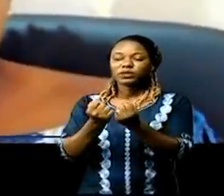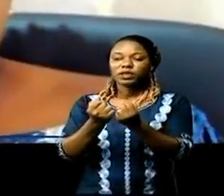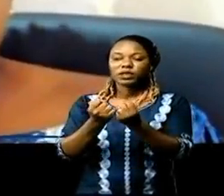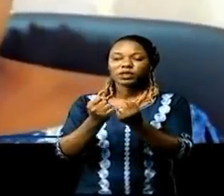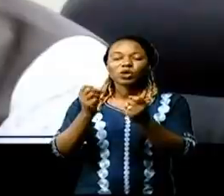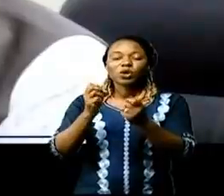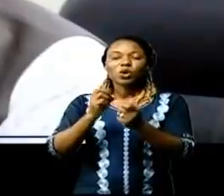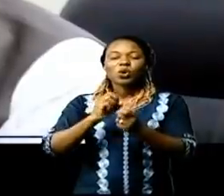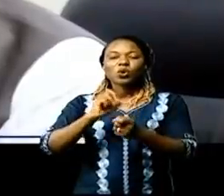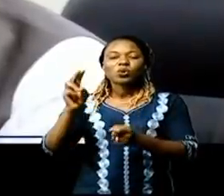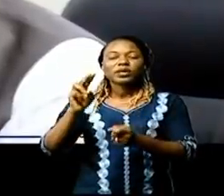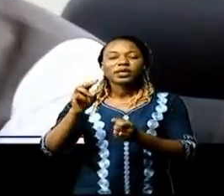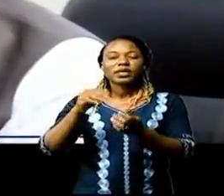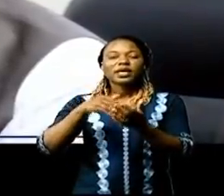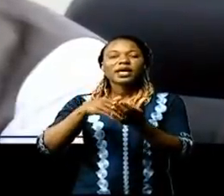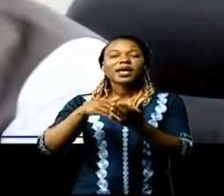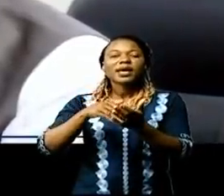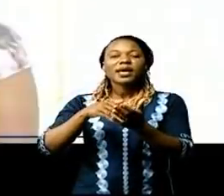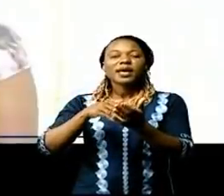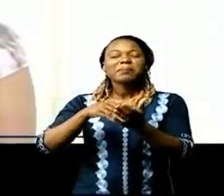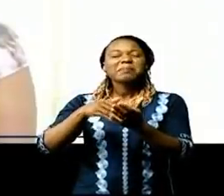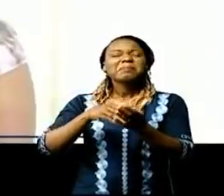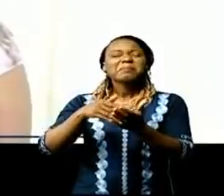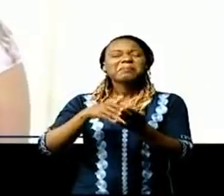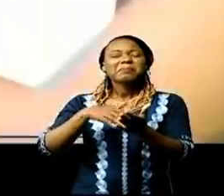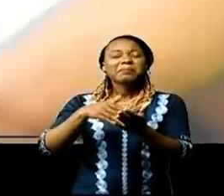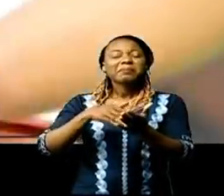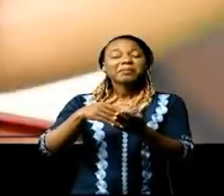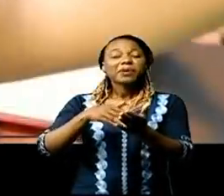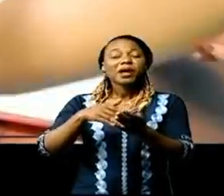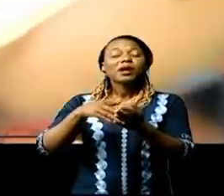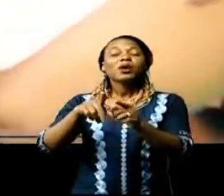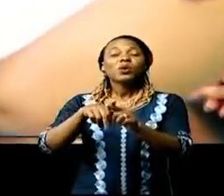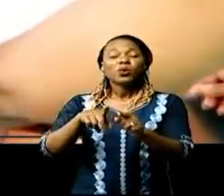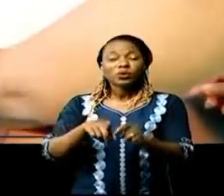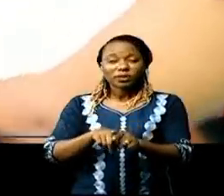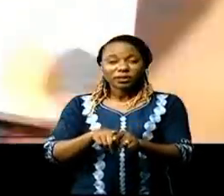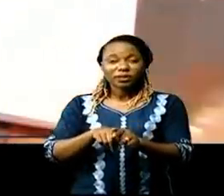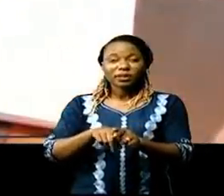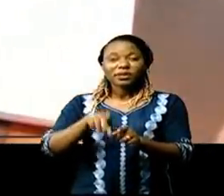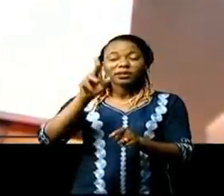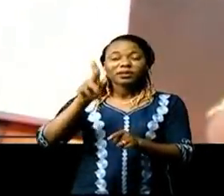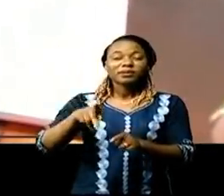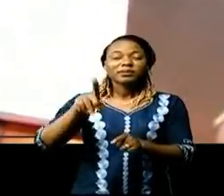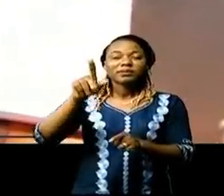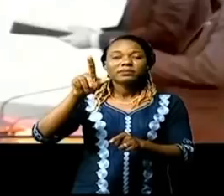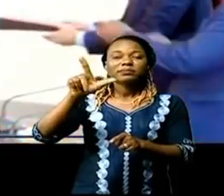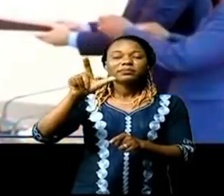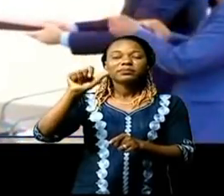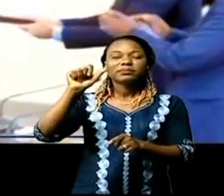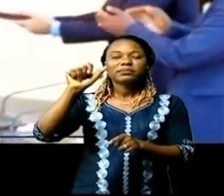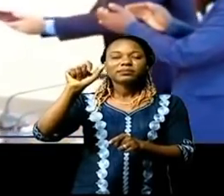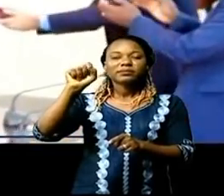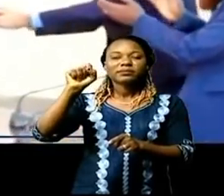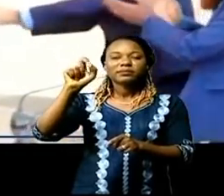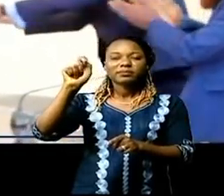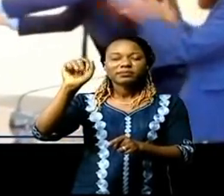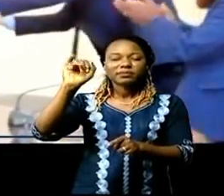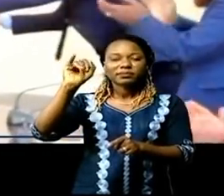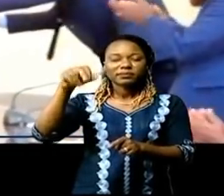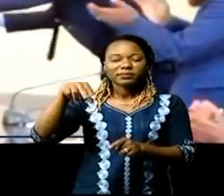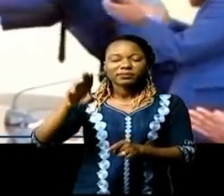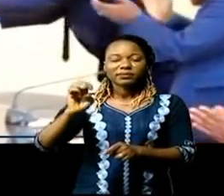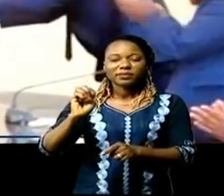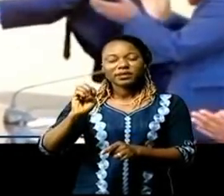Okplast, représentée par son directeur général Mehdi Etié, sous la houlette du gouverneur Gentilingo Bilambaka, vise